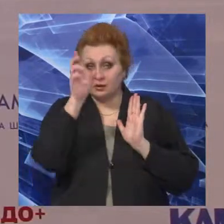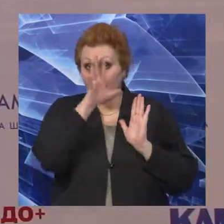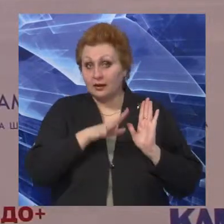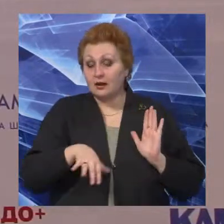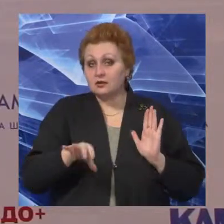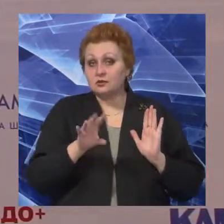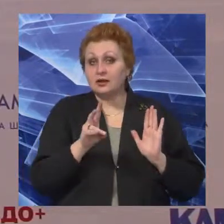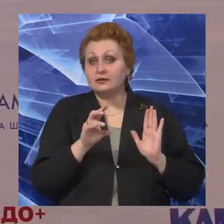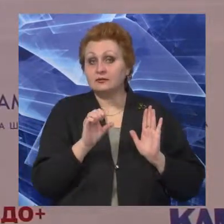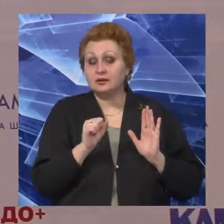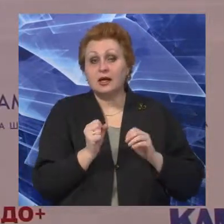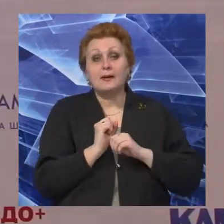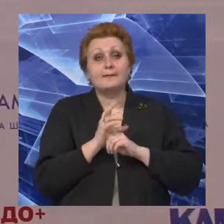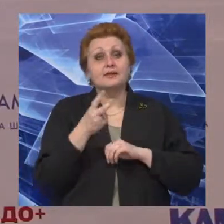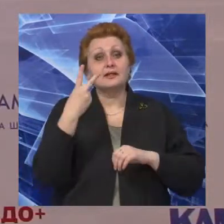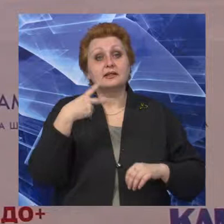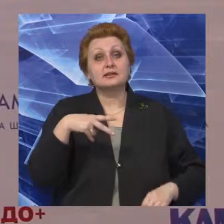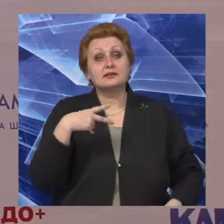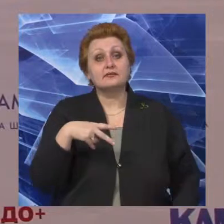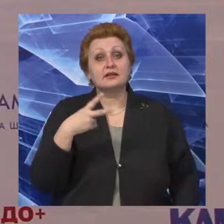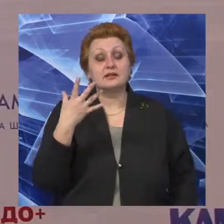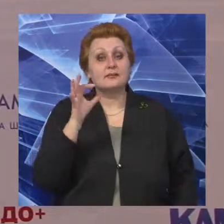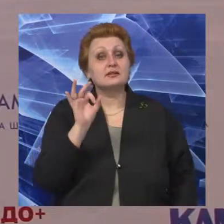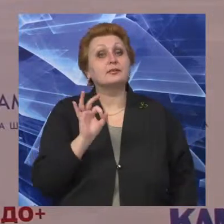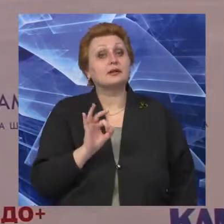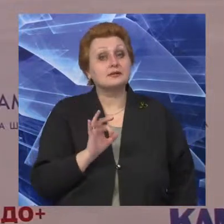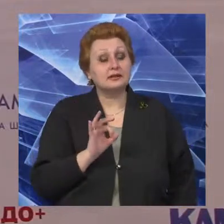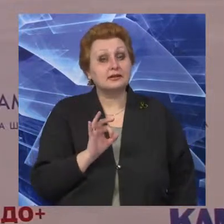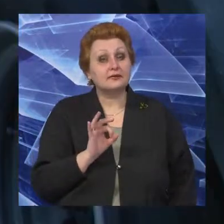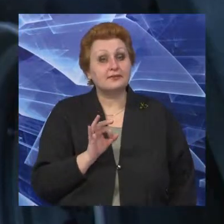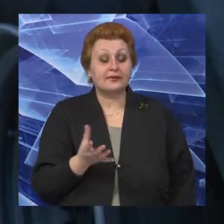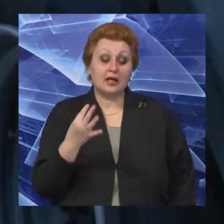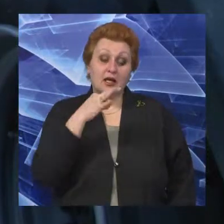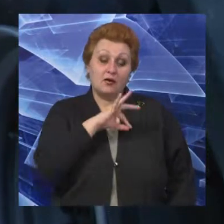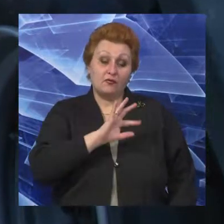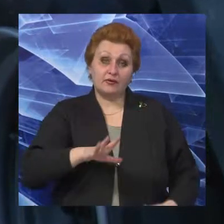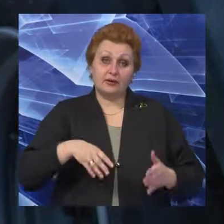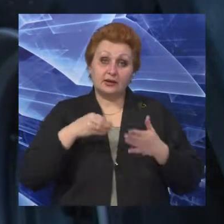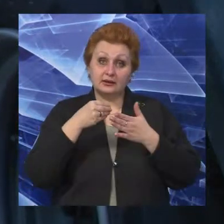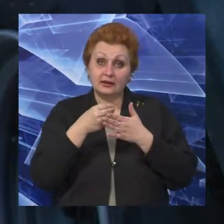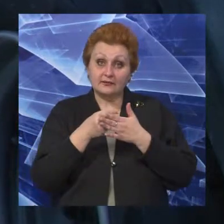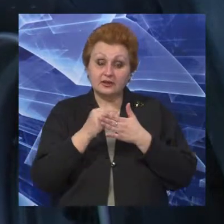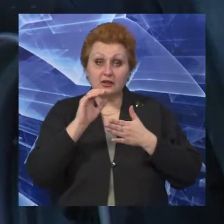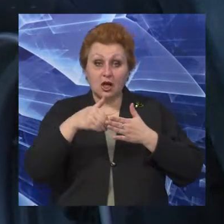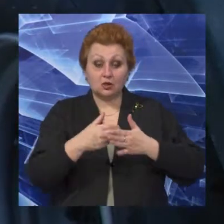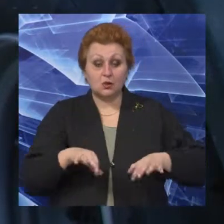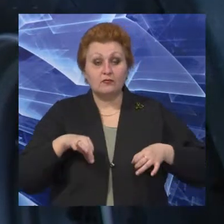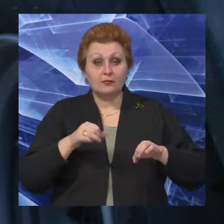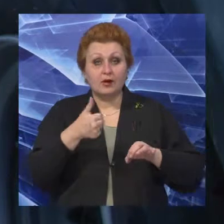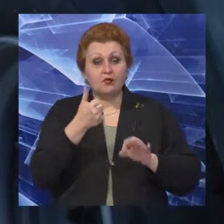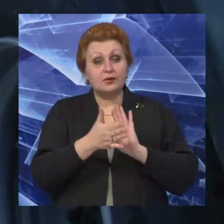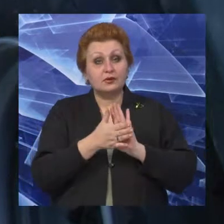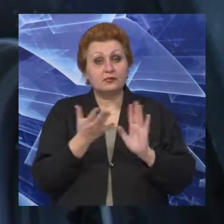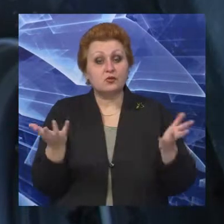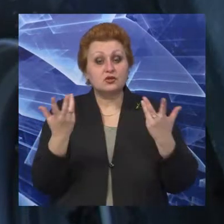на 15, 20 и зачастую на 25%. Выгодная цена и впечатляющие параметры новых машин в